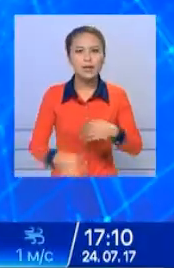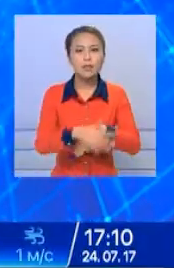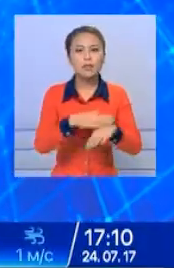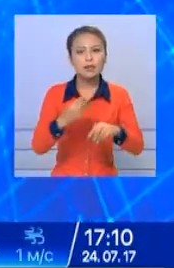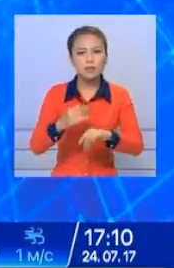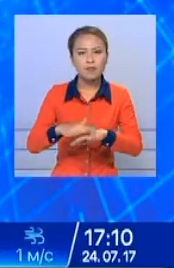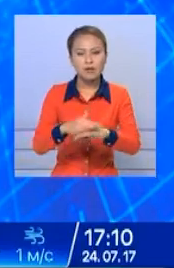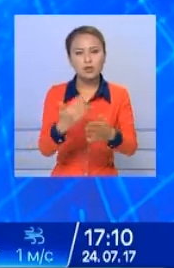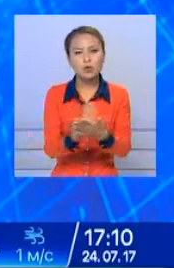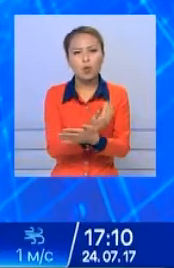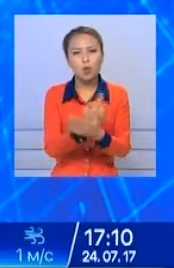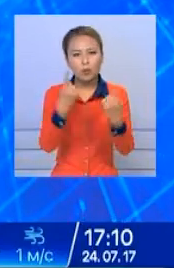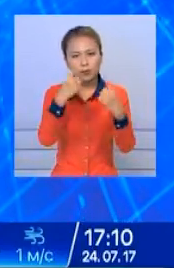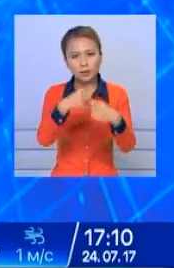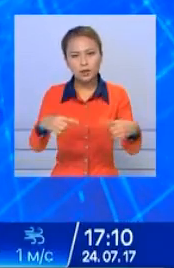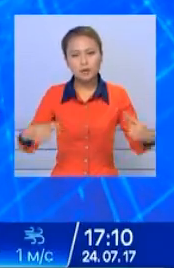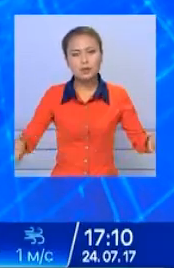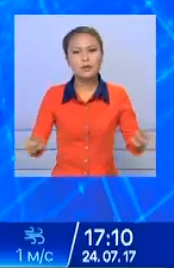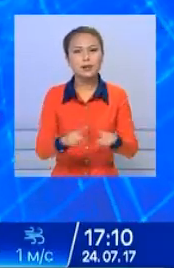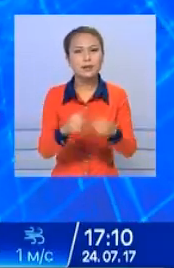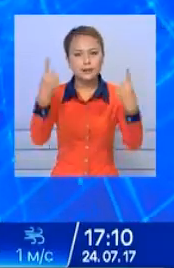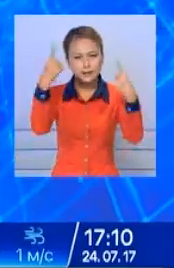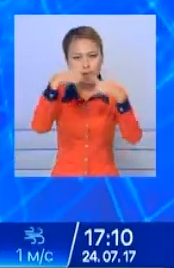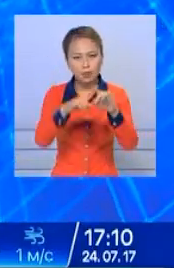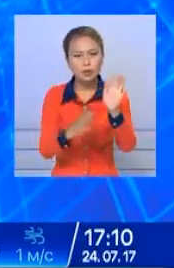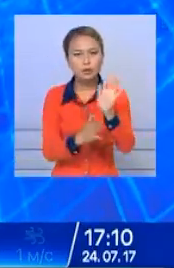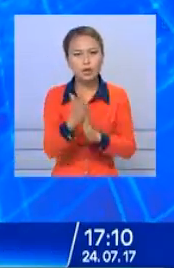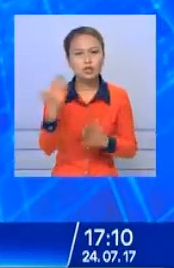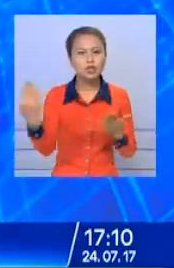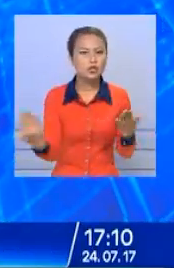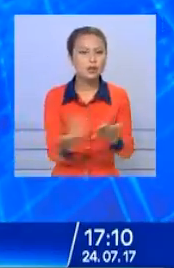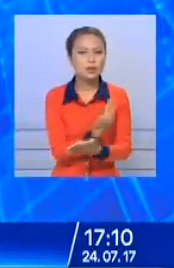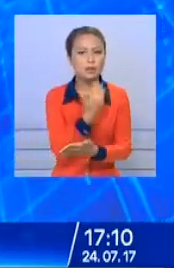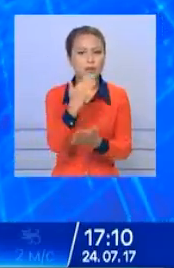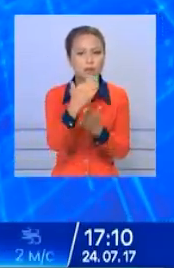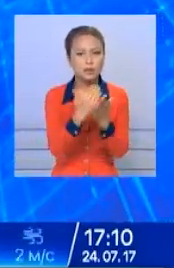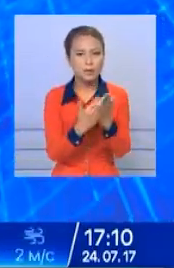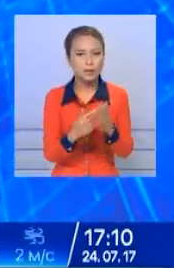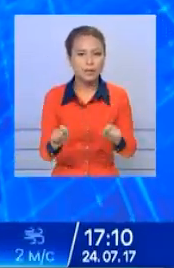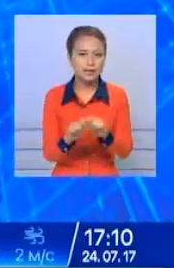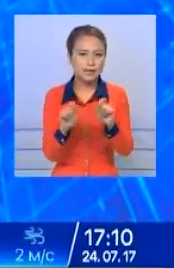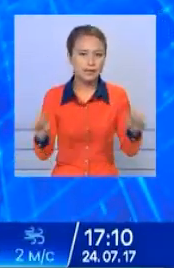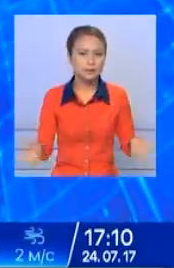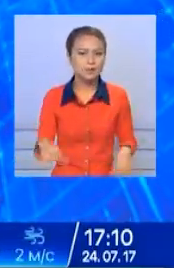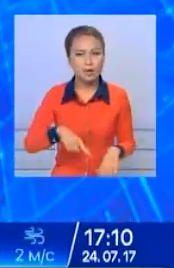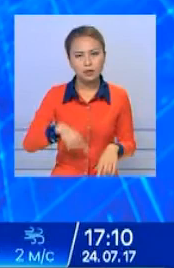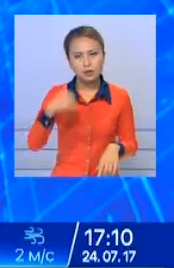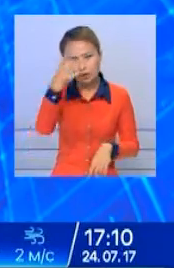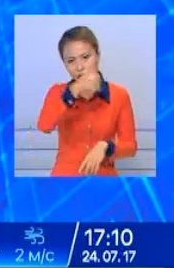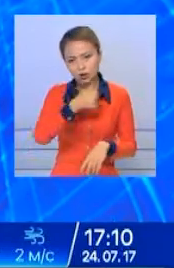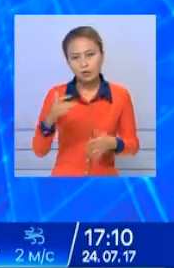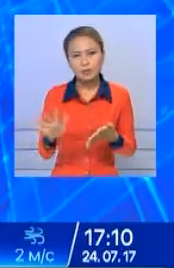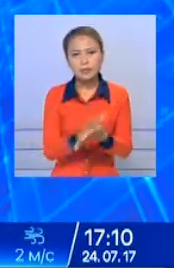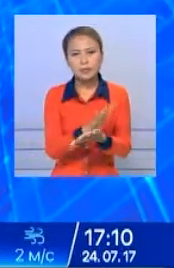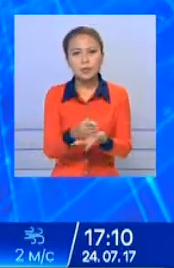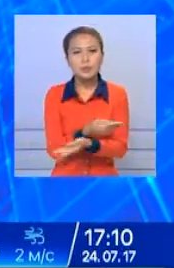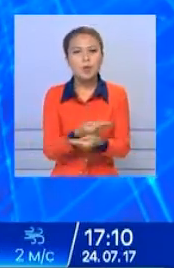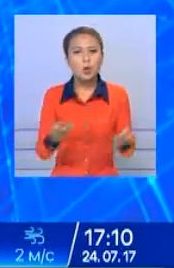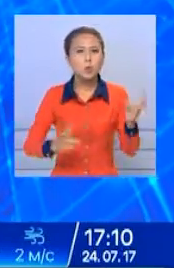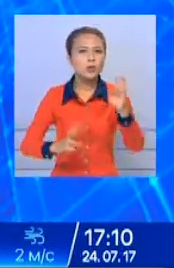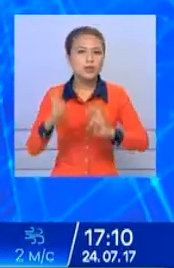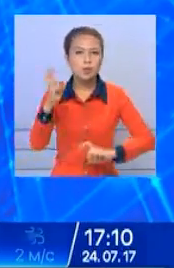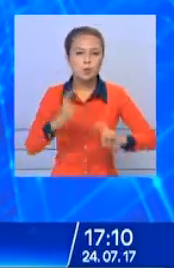Елімізде инновациялық технологияларды дамыту мақсатында қаржыландырудың жаңа бағдарламасы іске қосылды. Биылғы гранттар беру ережесі негізінен